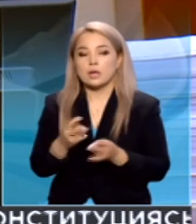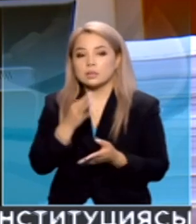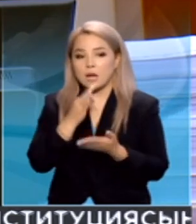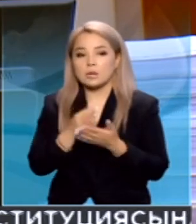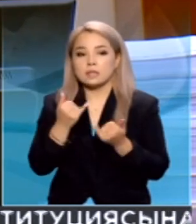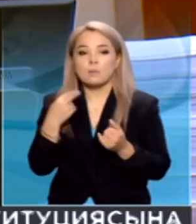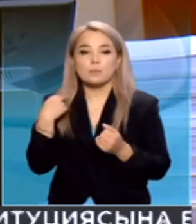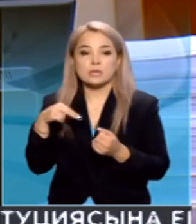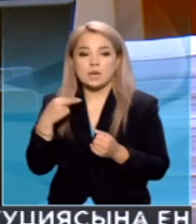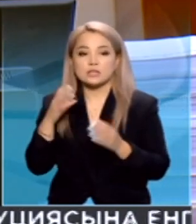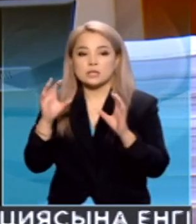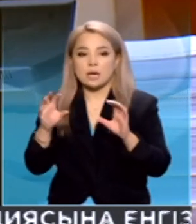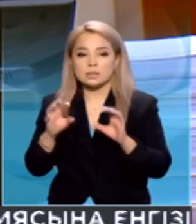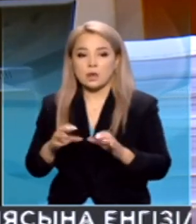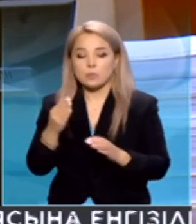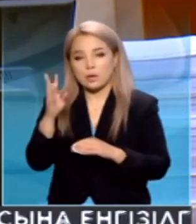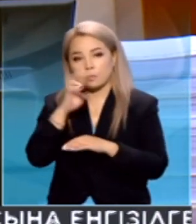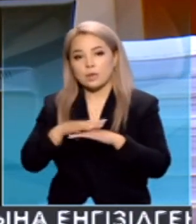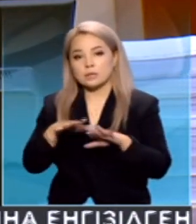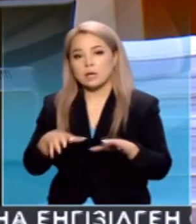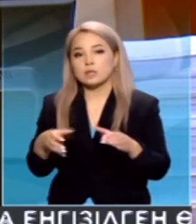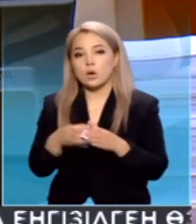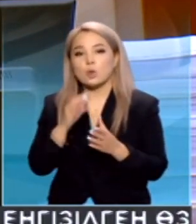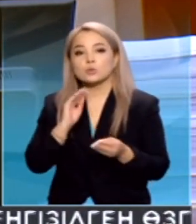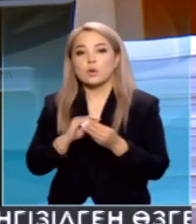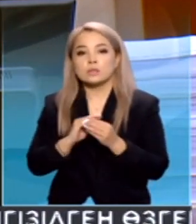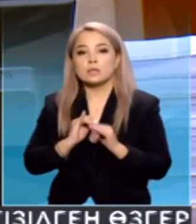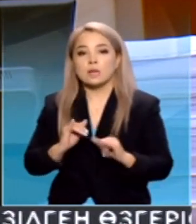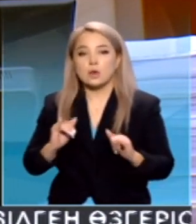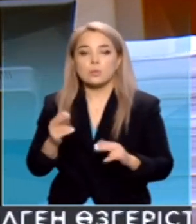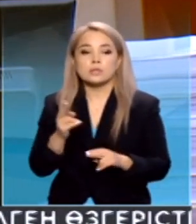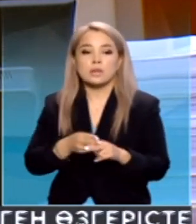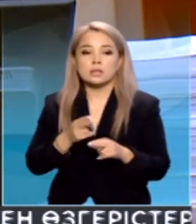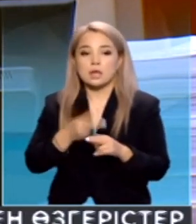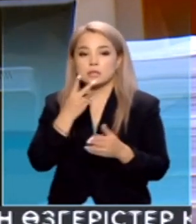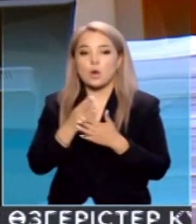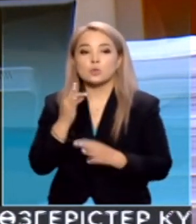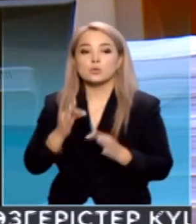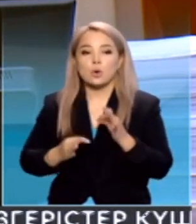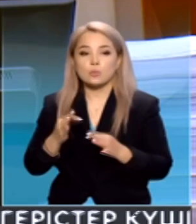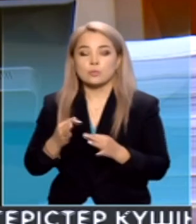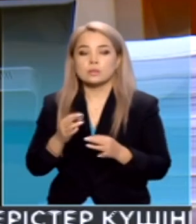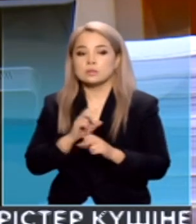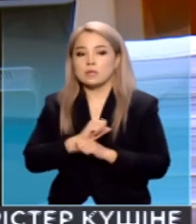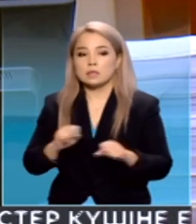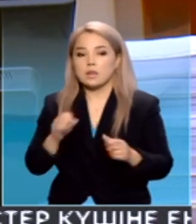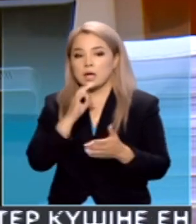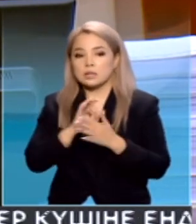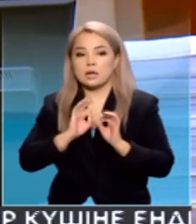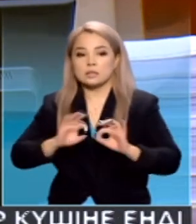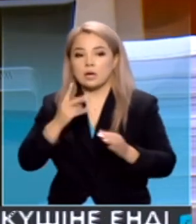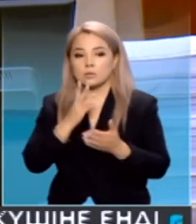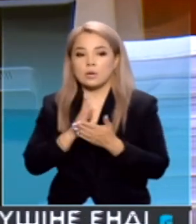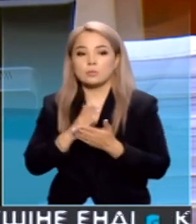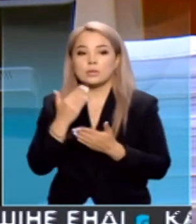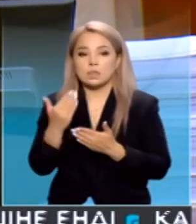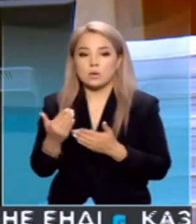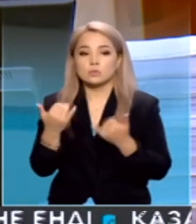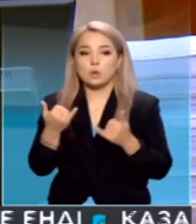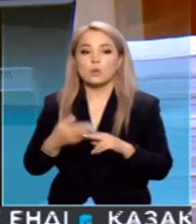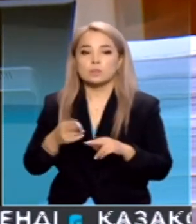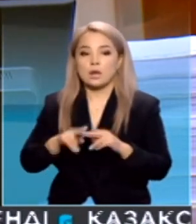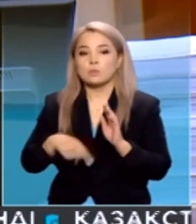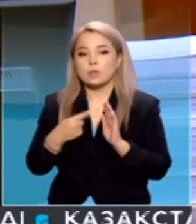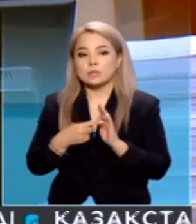Президент заңнамада мемлекеттің тұрақты дамуына кедергі келтіретін нормалар болмауға тиіс екенін ерекше атап көрсетті.